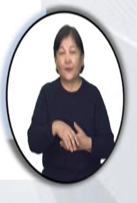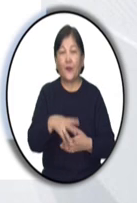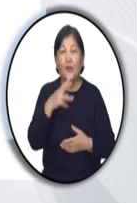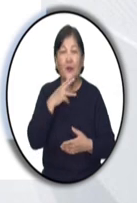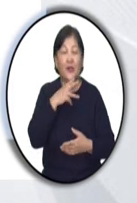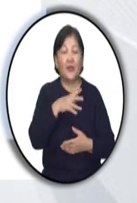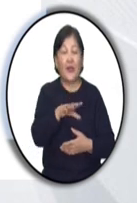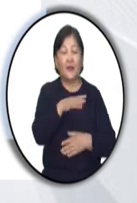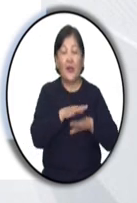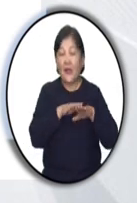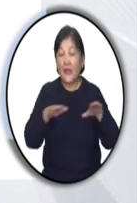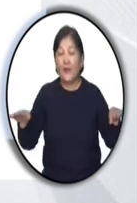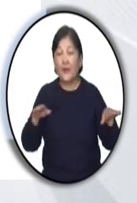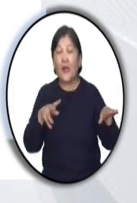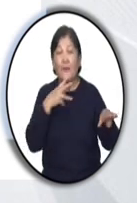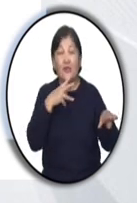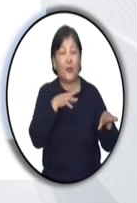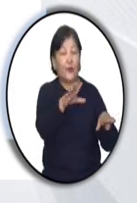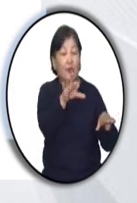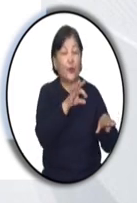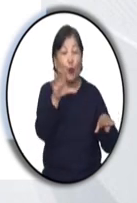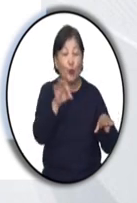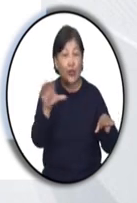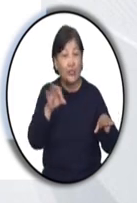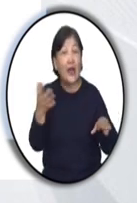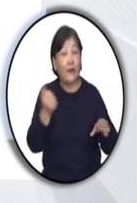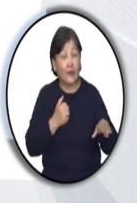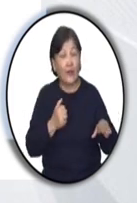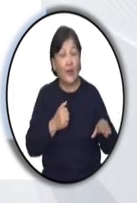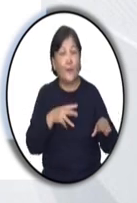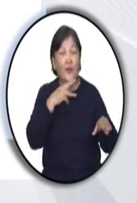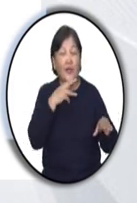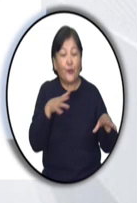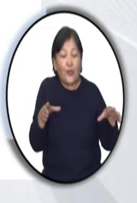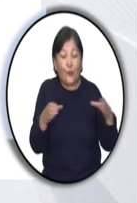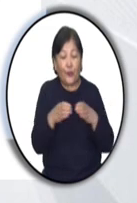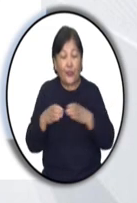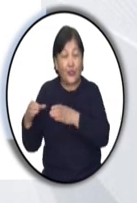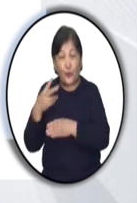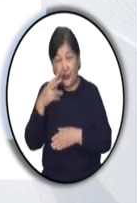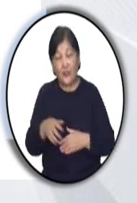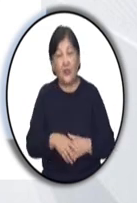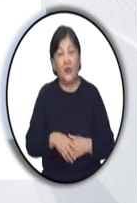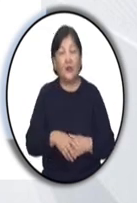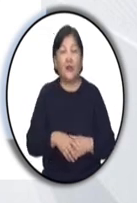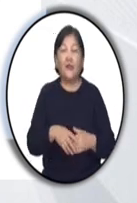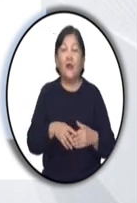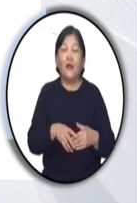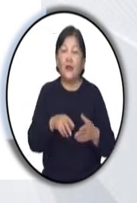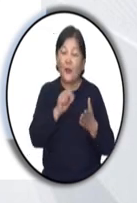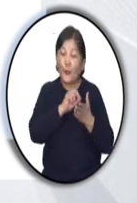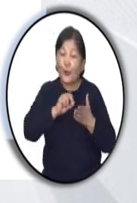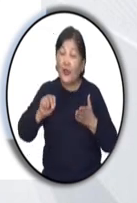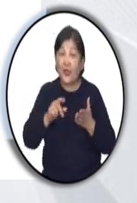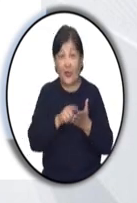байгаа. За мэдээллээ цуглуулахдаа бид нар хэрэгтэй мэдээллүүдээ төөрлөн, за мөн мэдээллүүдээ бүлэглэн, за